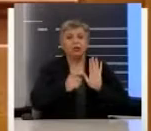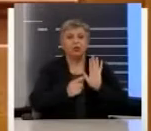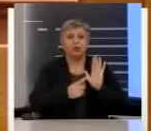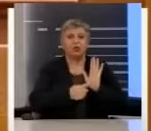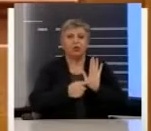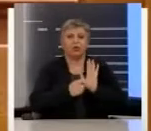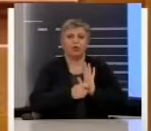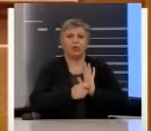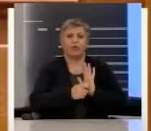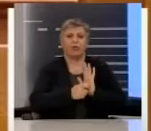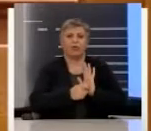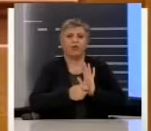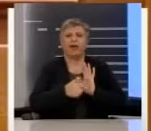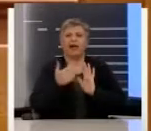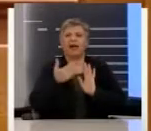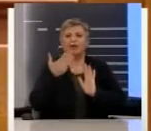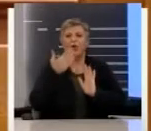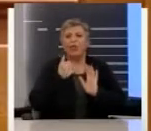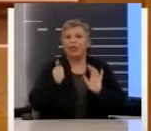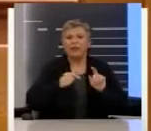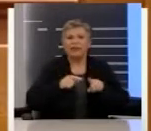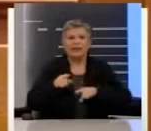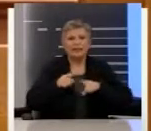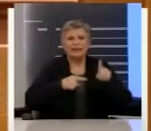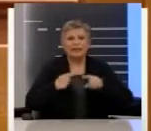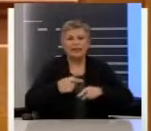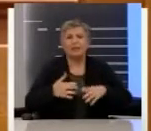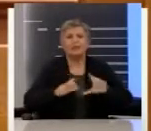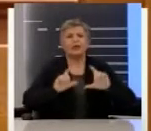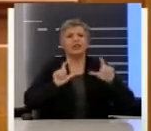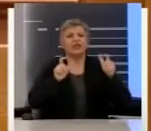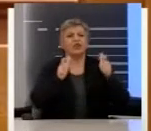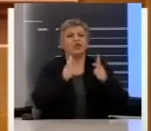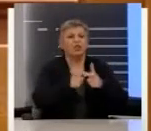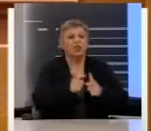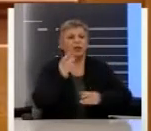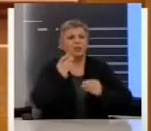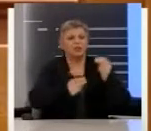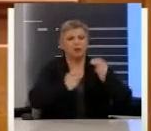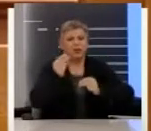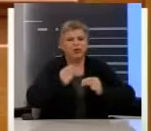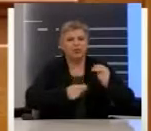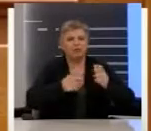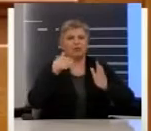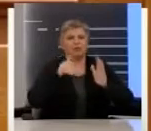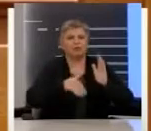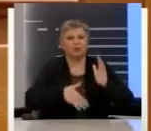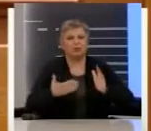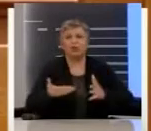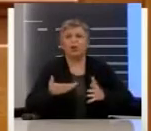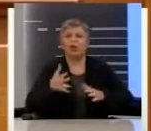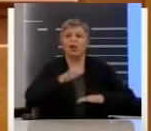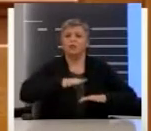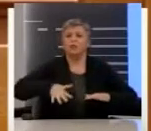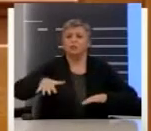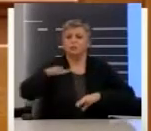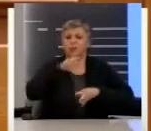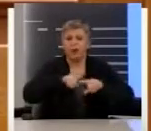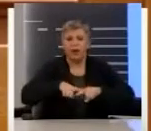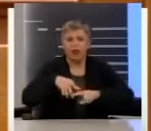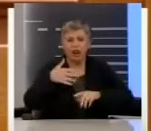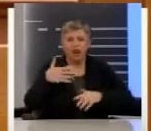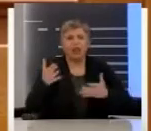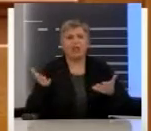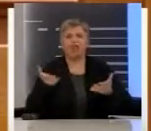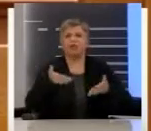την κρίση στην ελληνική οικογένεια, ούτε με την πατρίδα, ούτε με το έθνος, ούτε με το δημογραφικό, ούτε